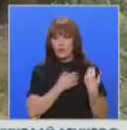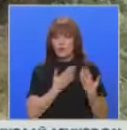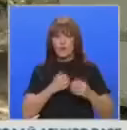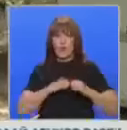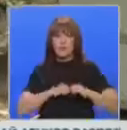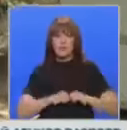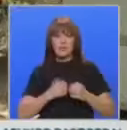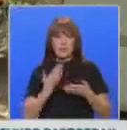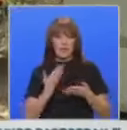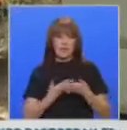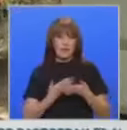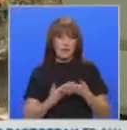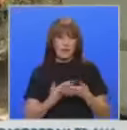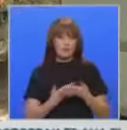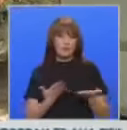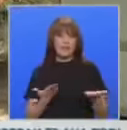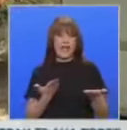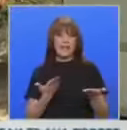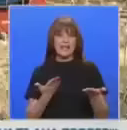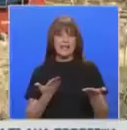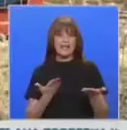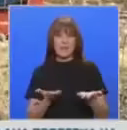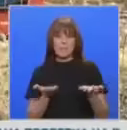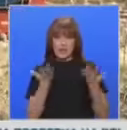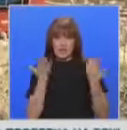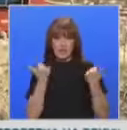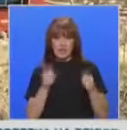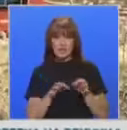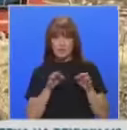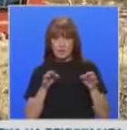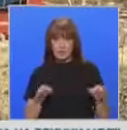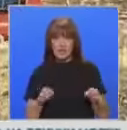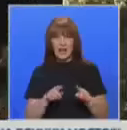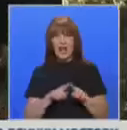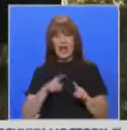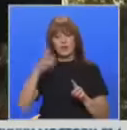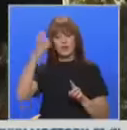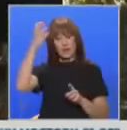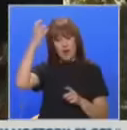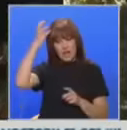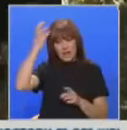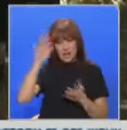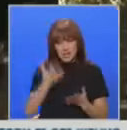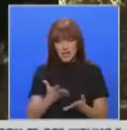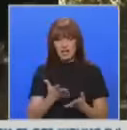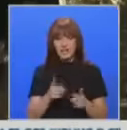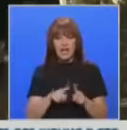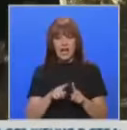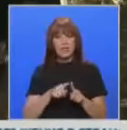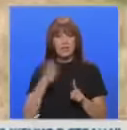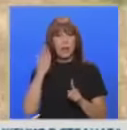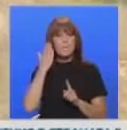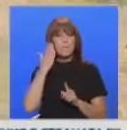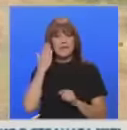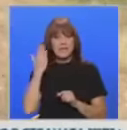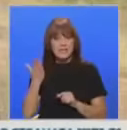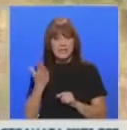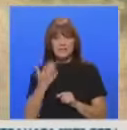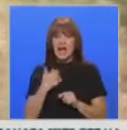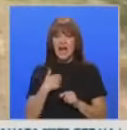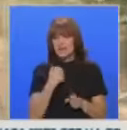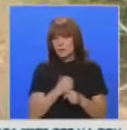и мерки и превенции, и като държавни в лицето на министерства и така нататък. Просто аз поне съм бил и знам за